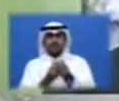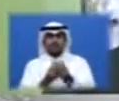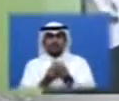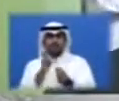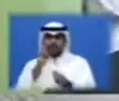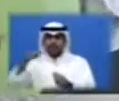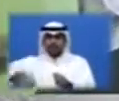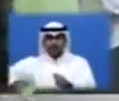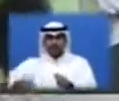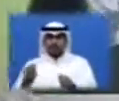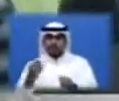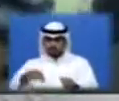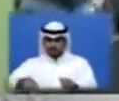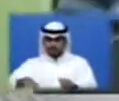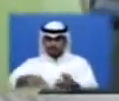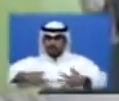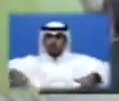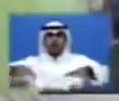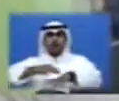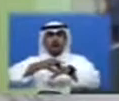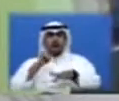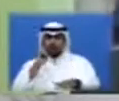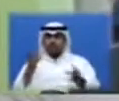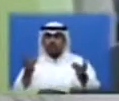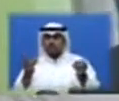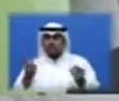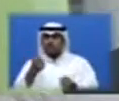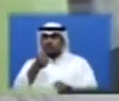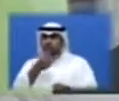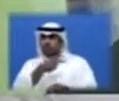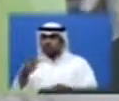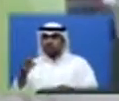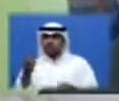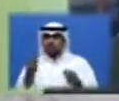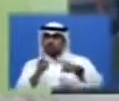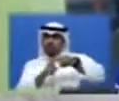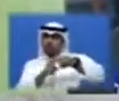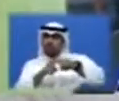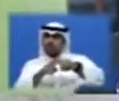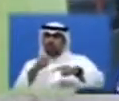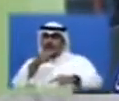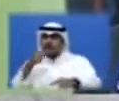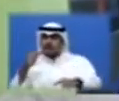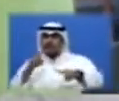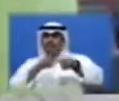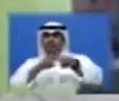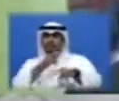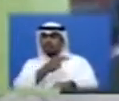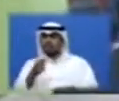في الحياه العاديه او في الحياه العامه. الطلبة دائما عندهم مشكلة، شو الفائدة من الجدول الضرب، شو الفائدة